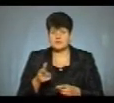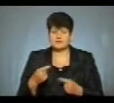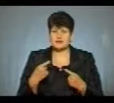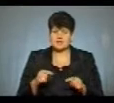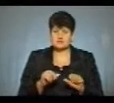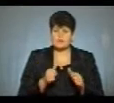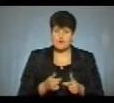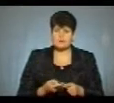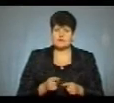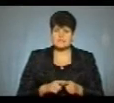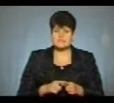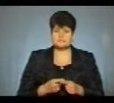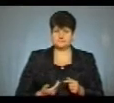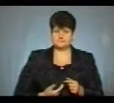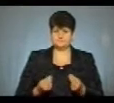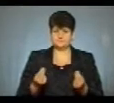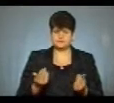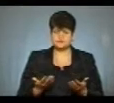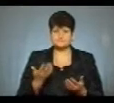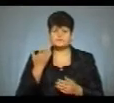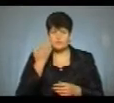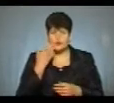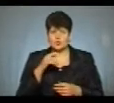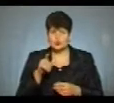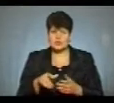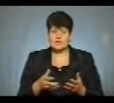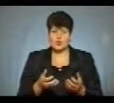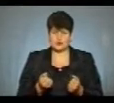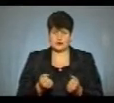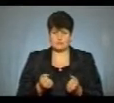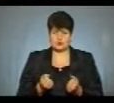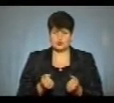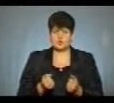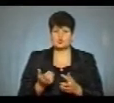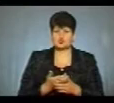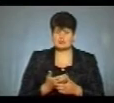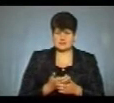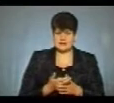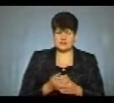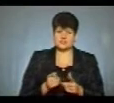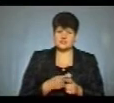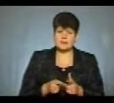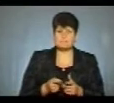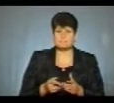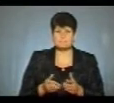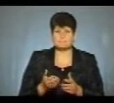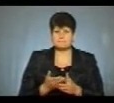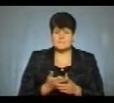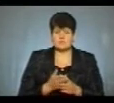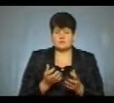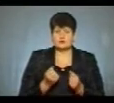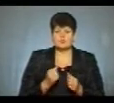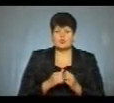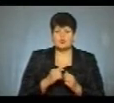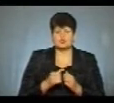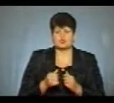форма – це готівкова форма, тобто коли людина отримує субсидію чи пільгу, буде отримувати на руки щомісяця,